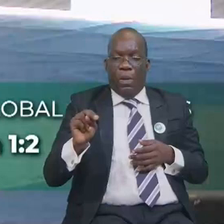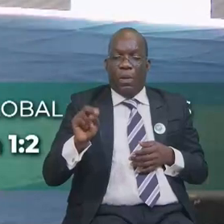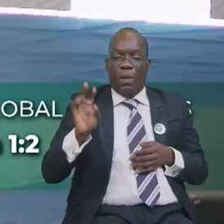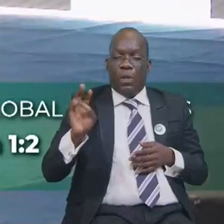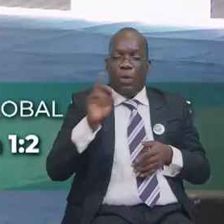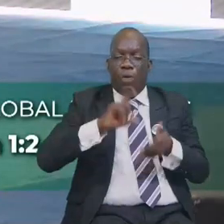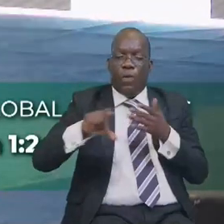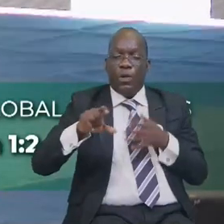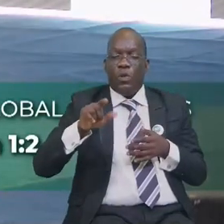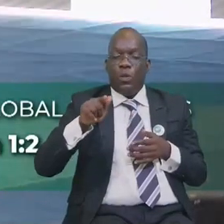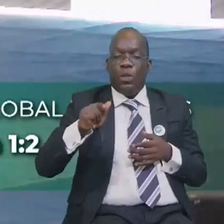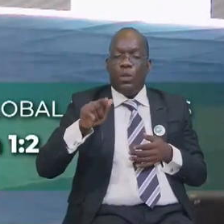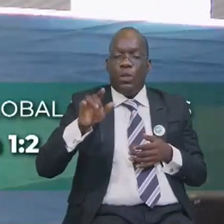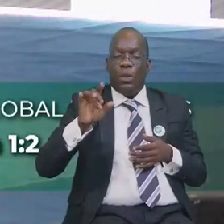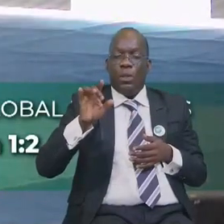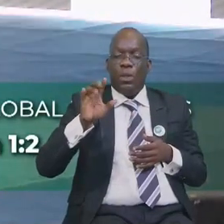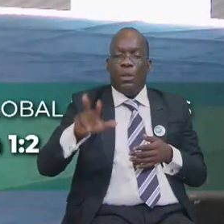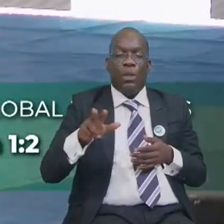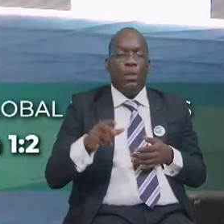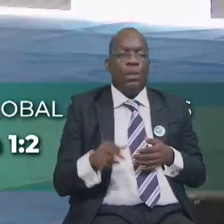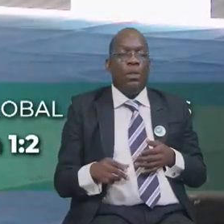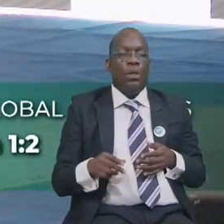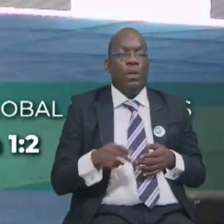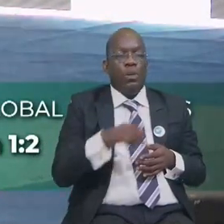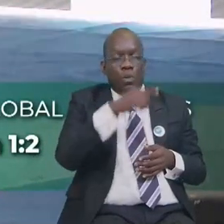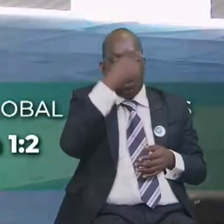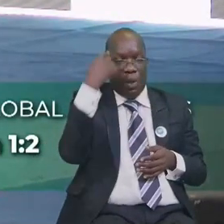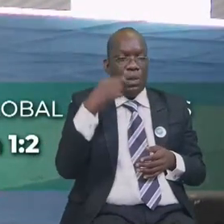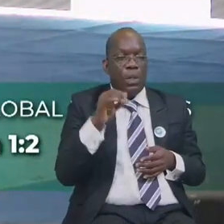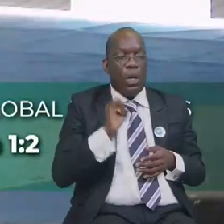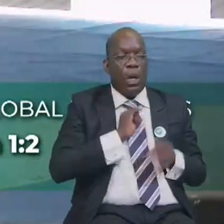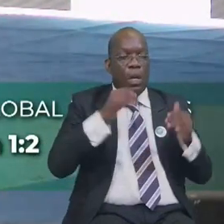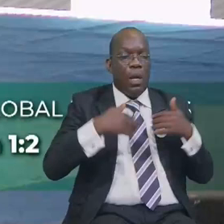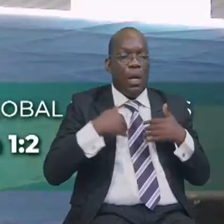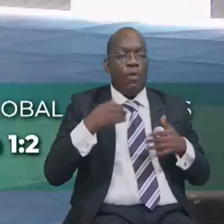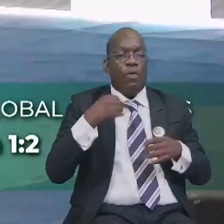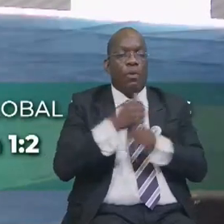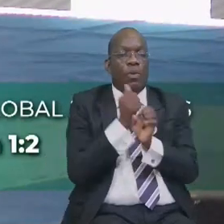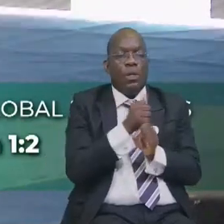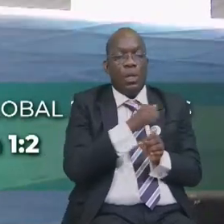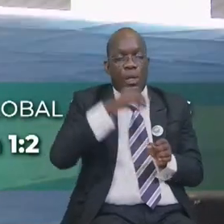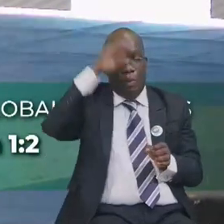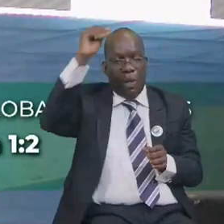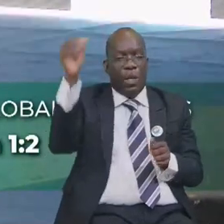Jean 7, 23. La dernière partie. Jean 7, 23.